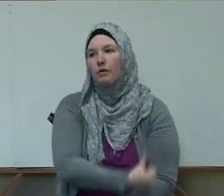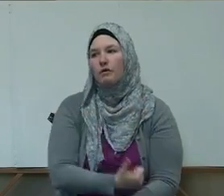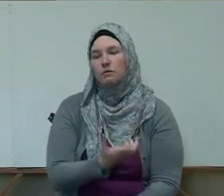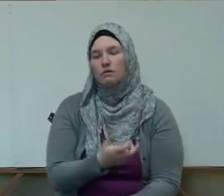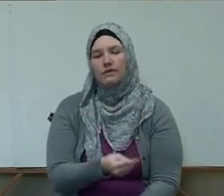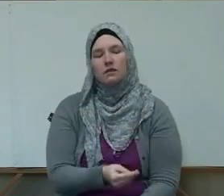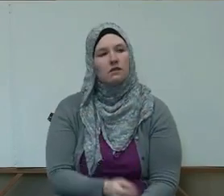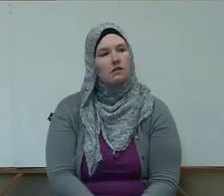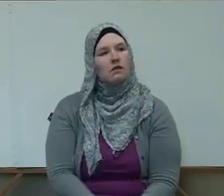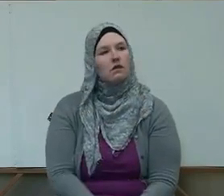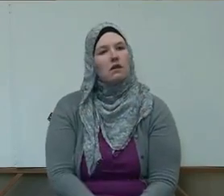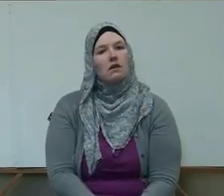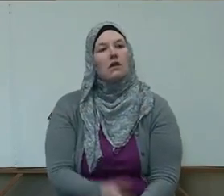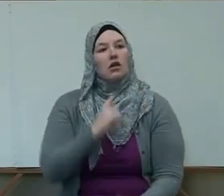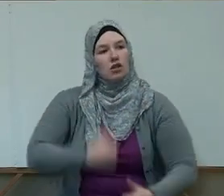وَلِيِّ الدَّمِ,